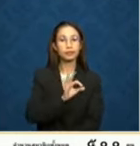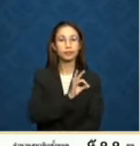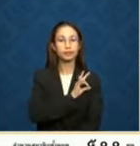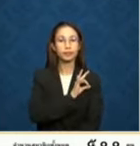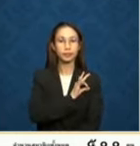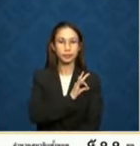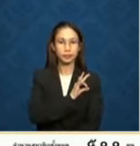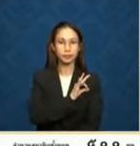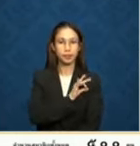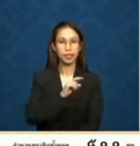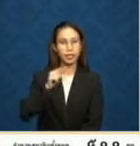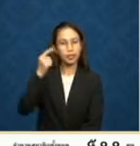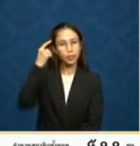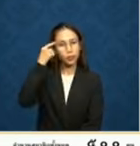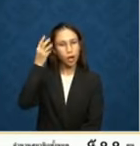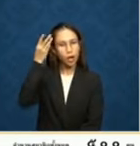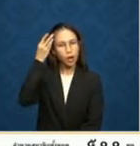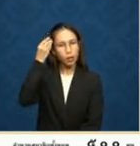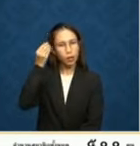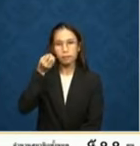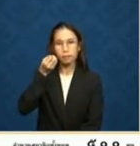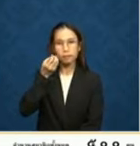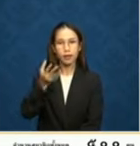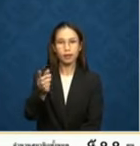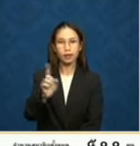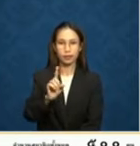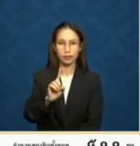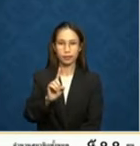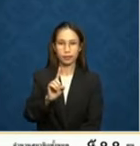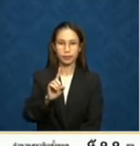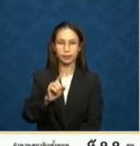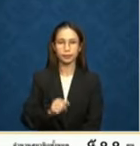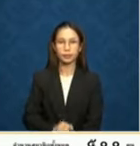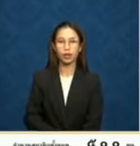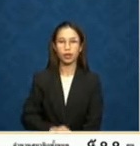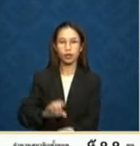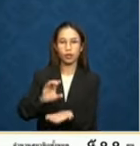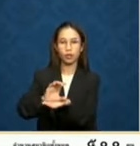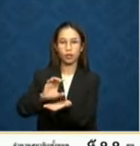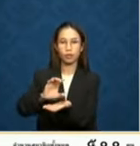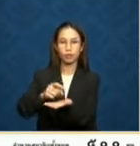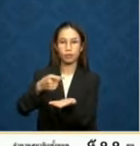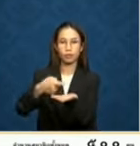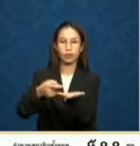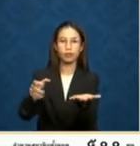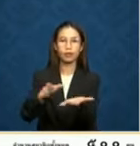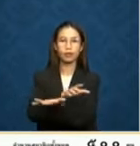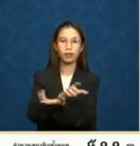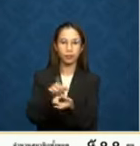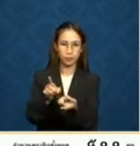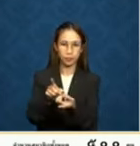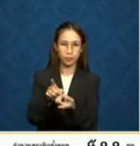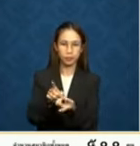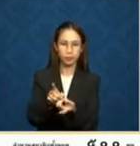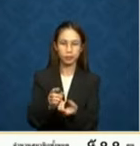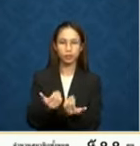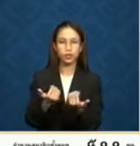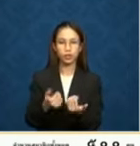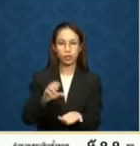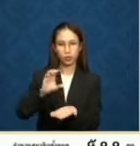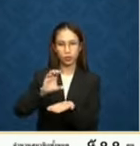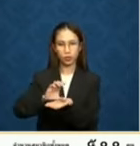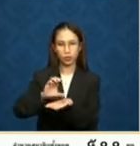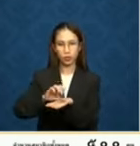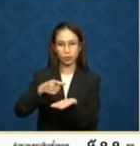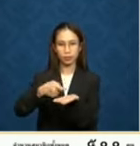ที่พี่มีความกังวนที่สุดก็คือเรื่องของกองทุนประกันสังคมซึขนาดนี้เรามีกองทุน